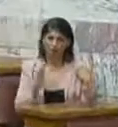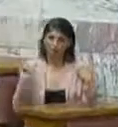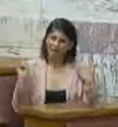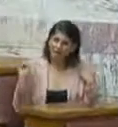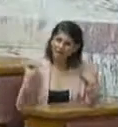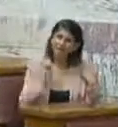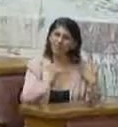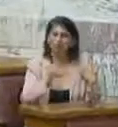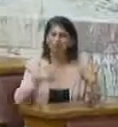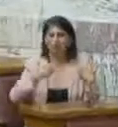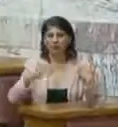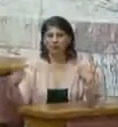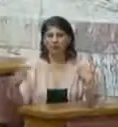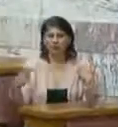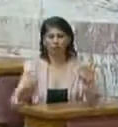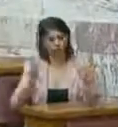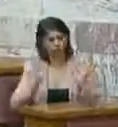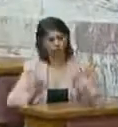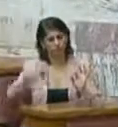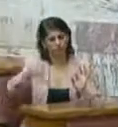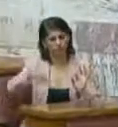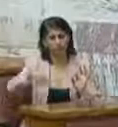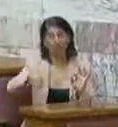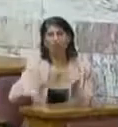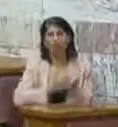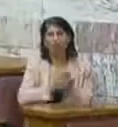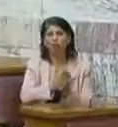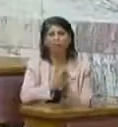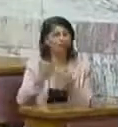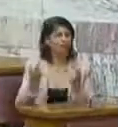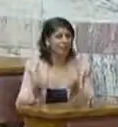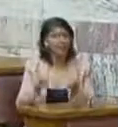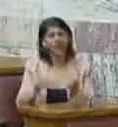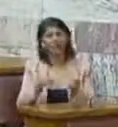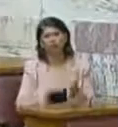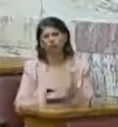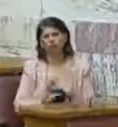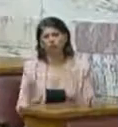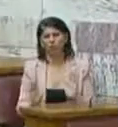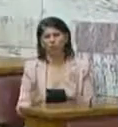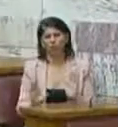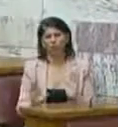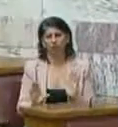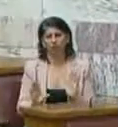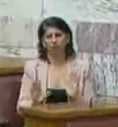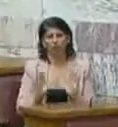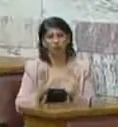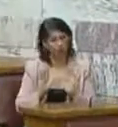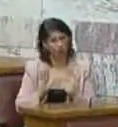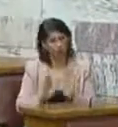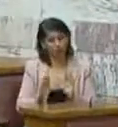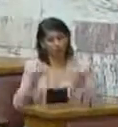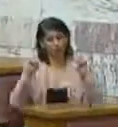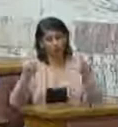την υπόθεση στην τακτική δικαιοσύνη για να πράξει τα δέοντα, για να αφαιθεί η εικόνα ότι